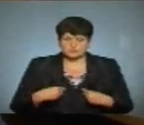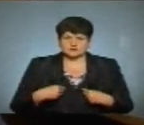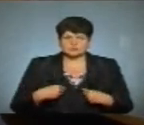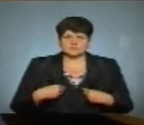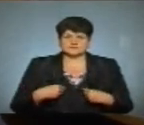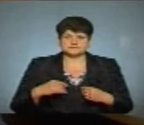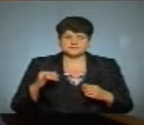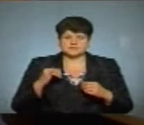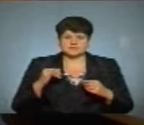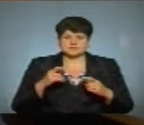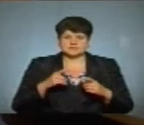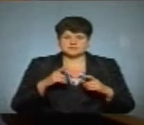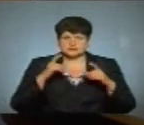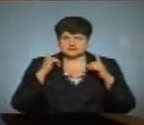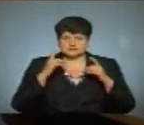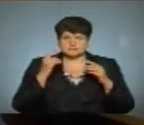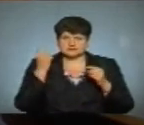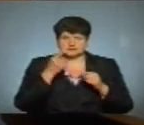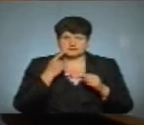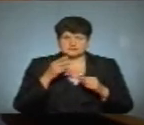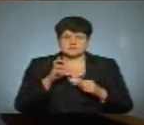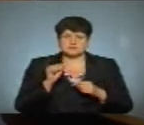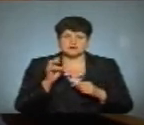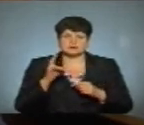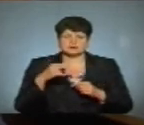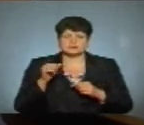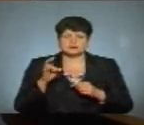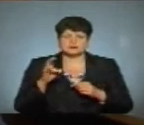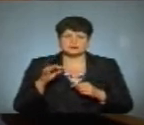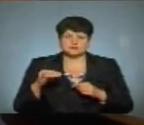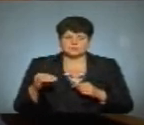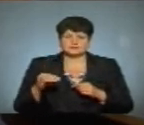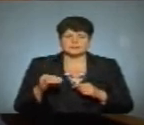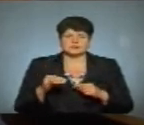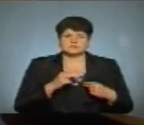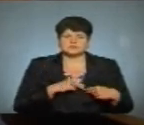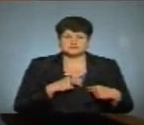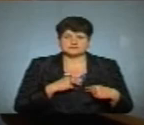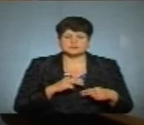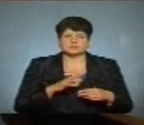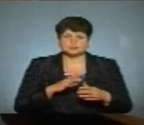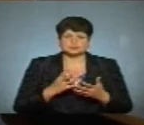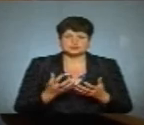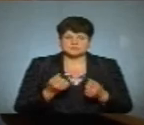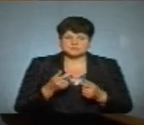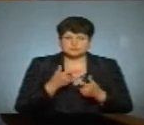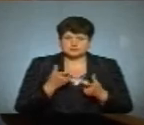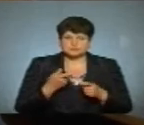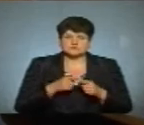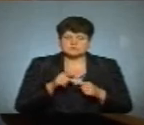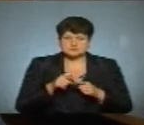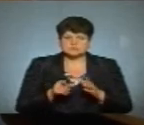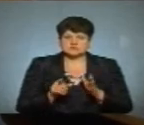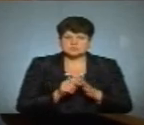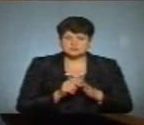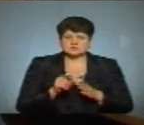закривав свої риси обличчя за допомогою бандани. Працівниками карного розшуку було отримано інформацію, що до даного злочину